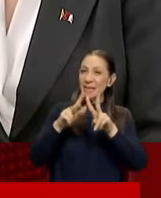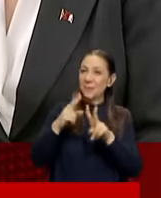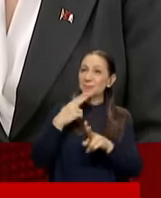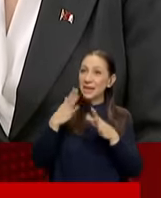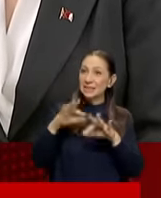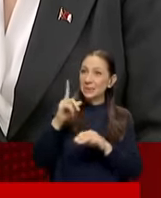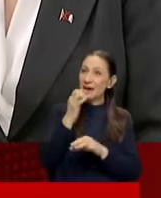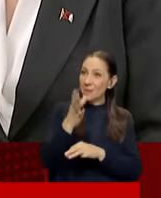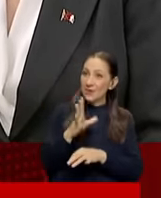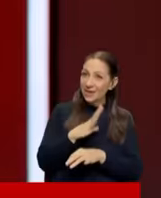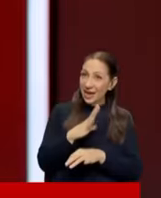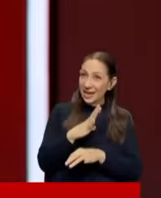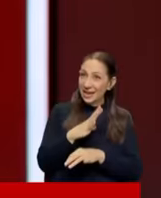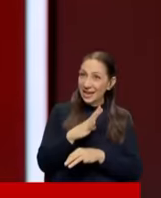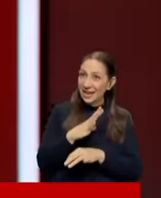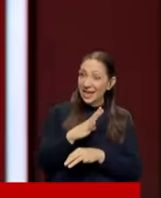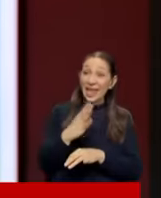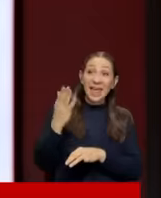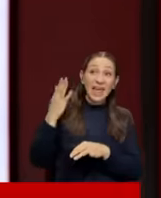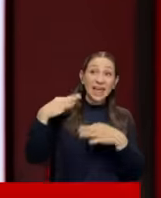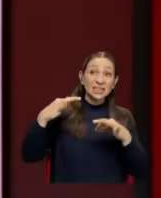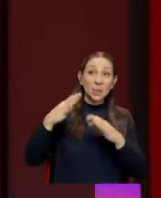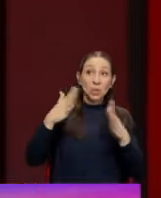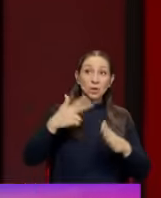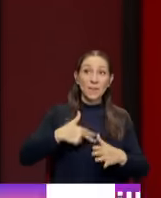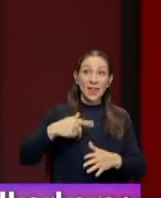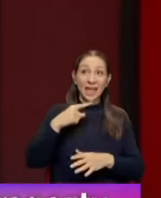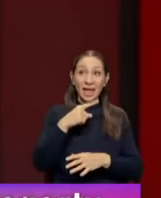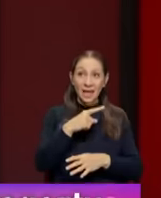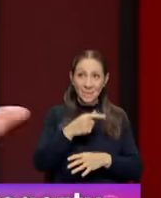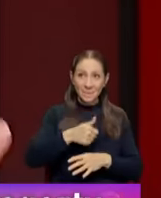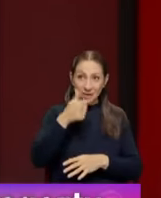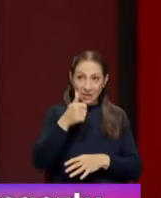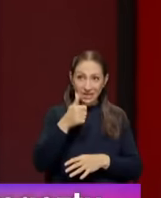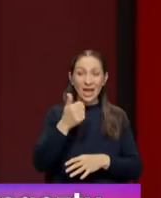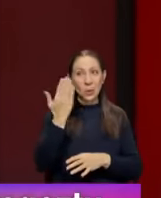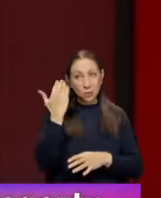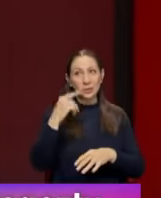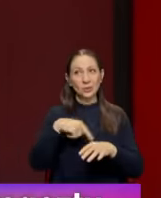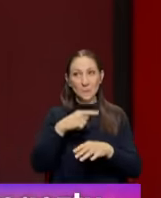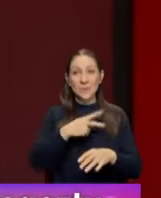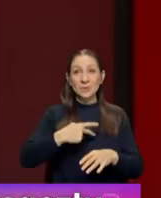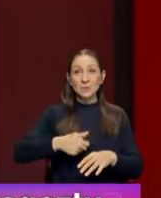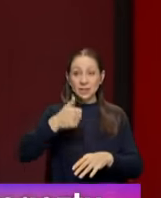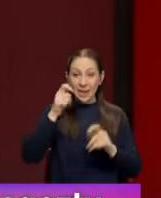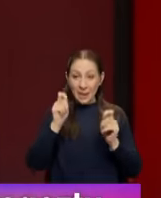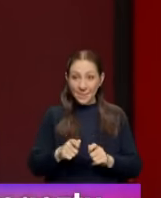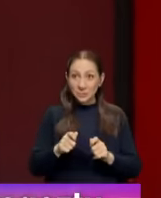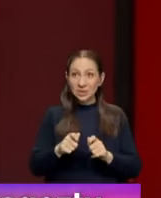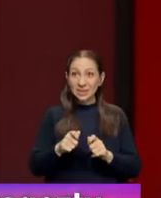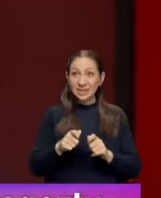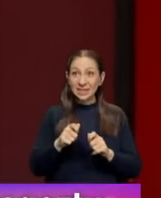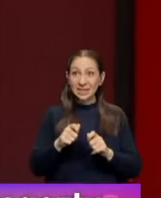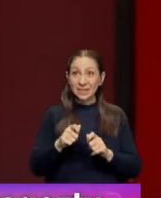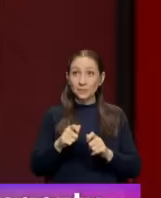hazırladığımız bir haber var Eee Eskişehir Büyükşehir Belediye Başkanı önceki dönemlerde Belediye Başkanlığı yapmış